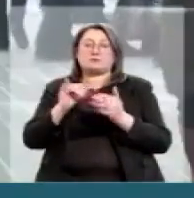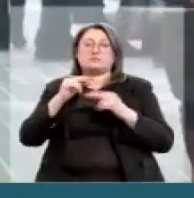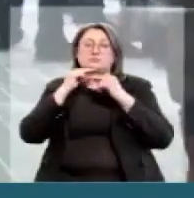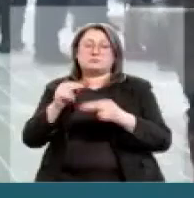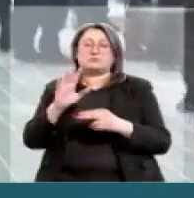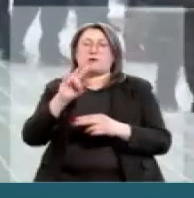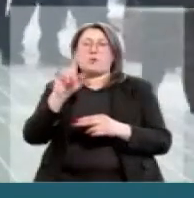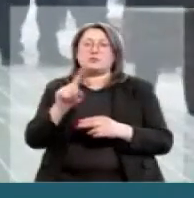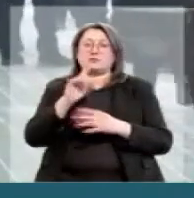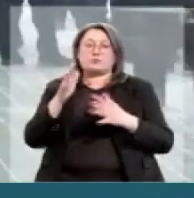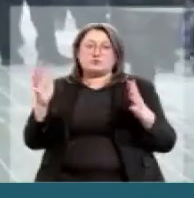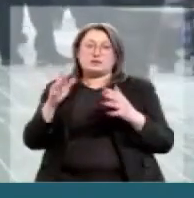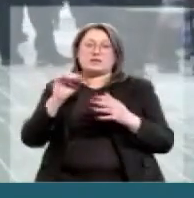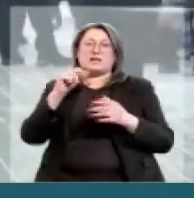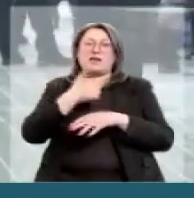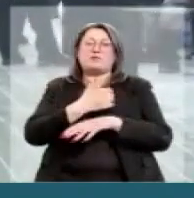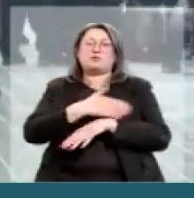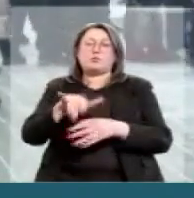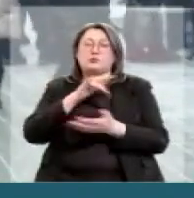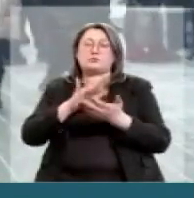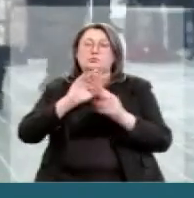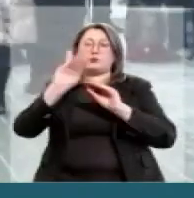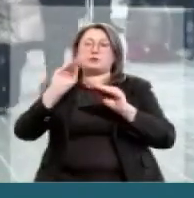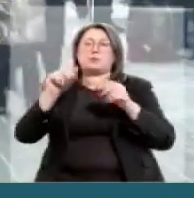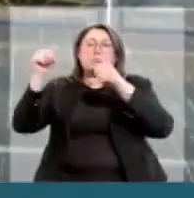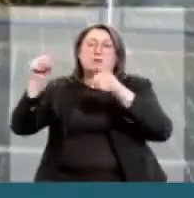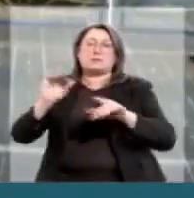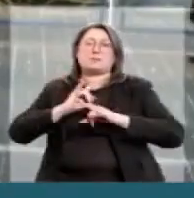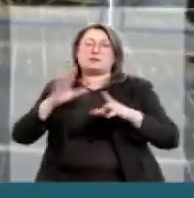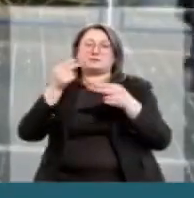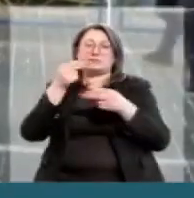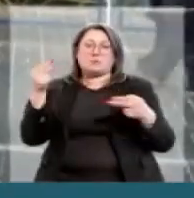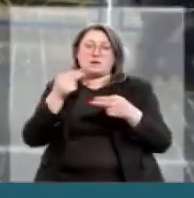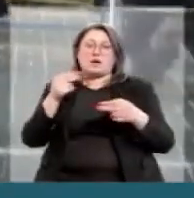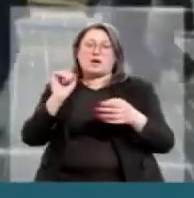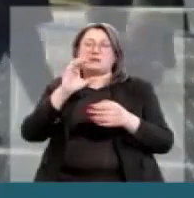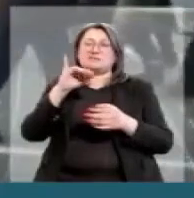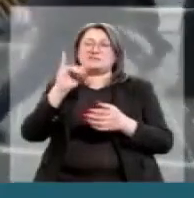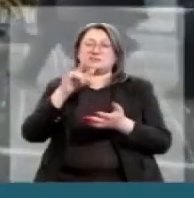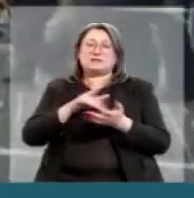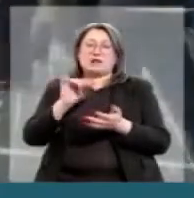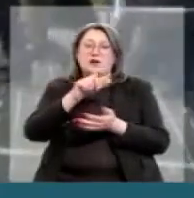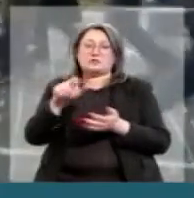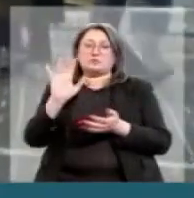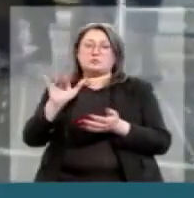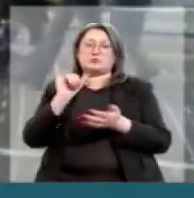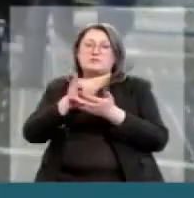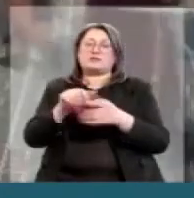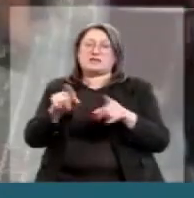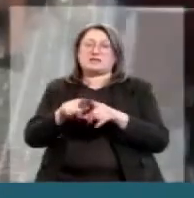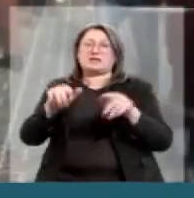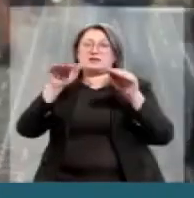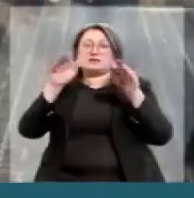уделят особое внимание. Так, главные улицы города будут украшены баннерами с праздничной тематикой. А в сити-центре для горожан планируется установить